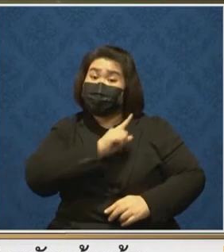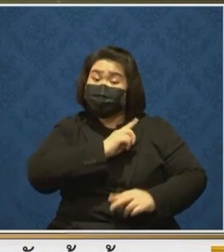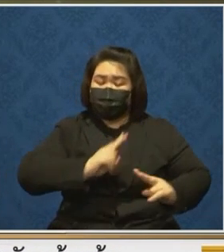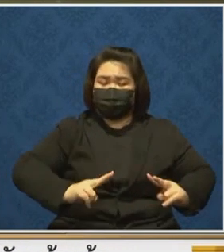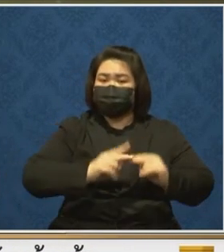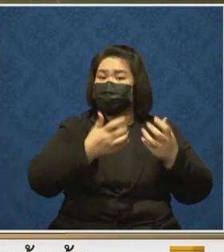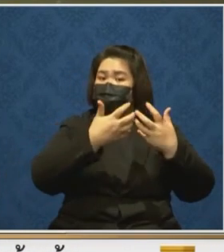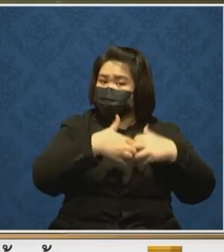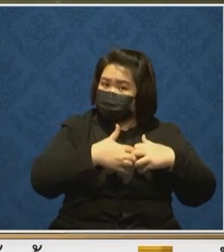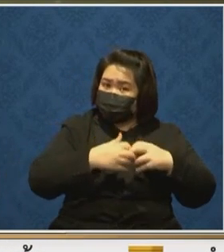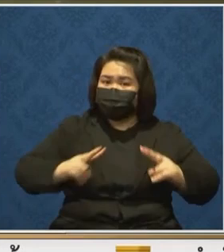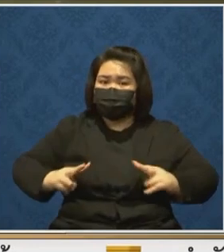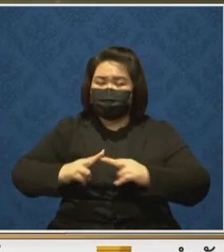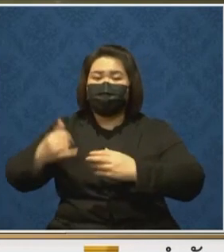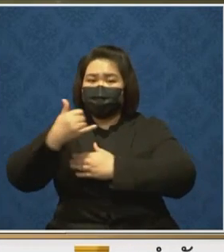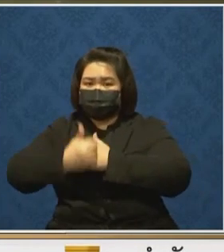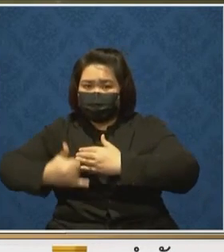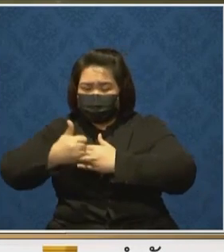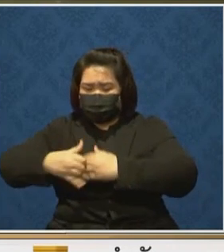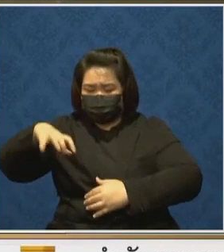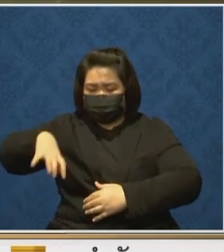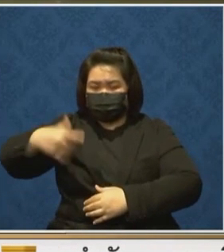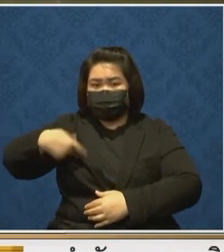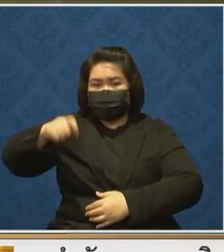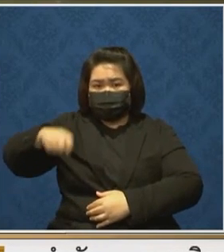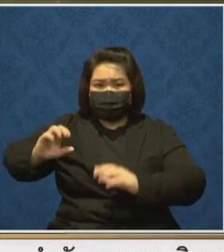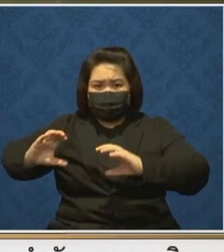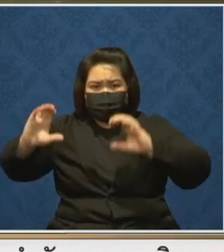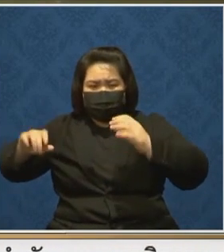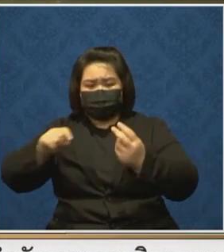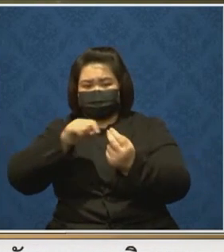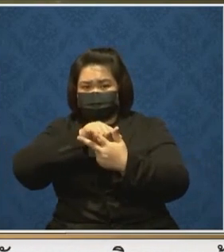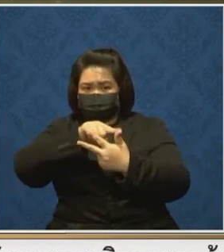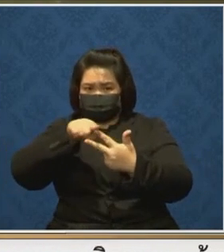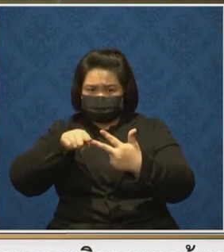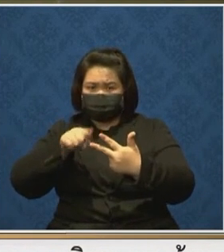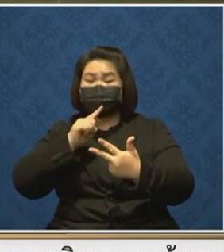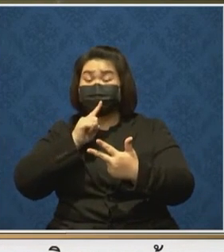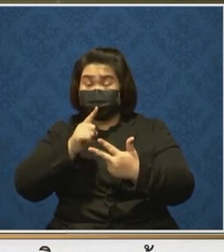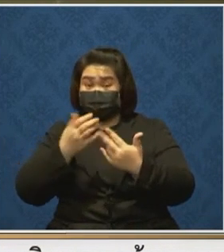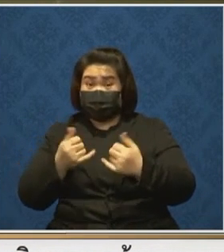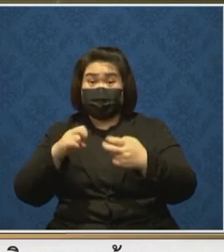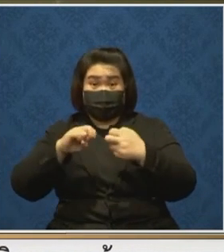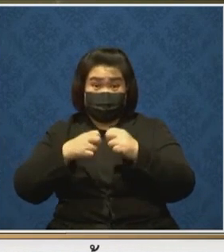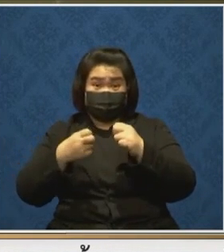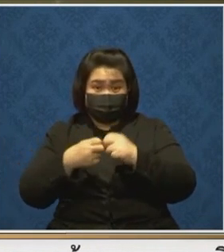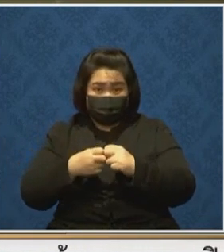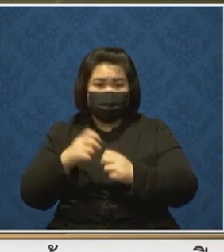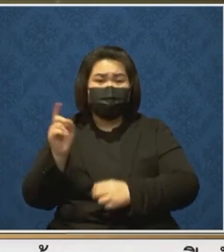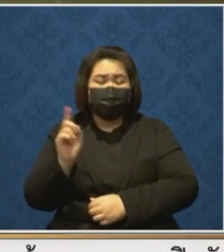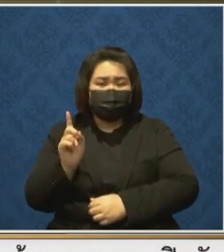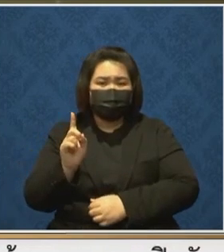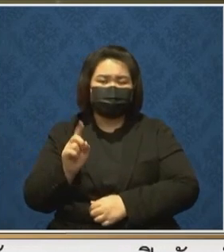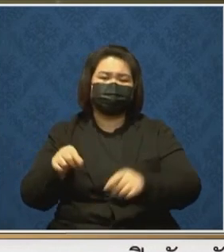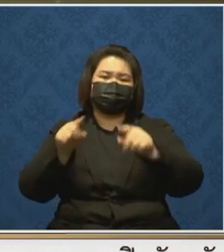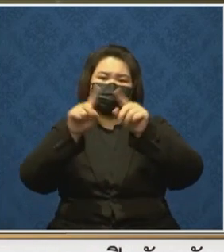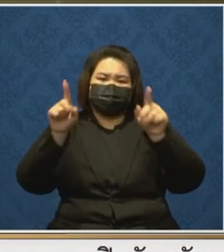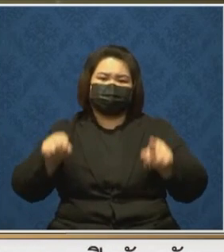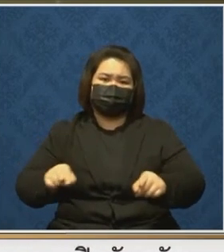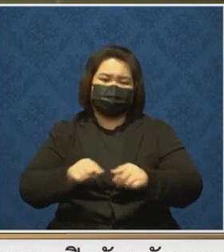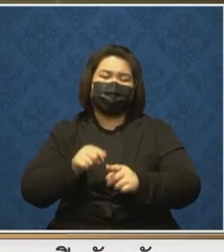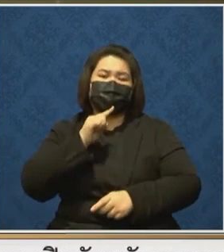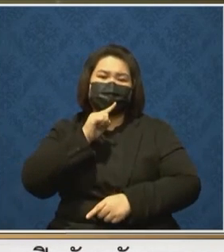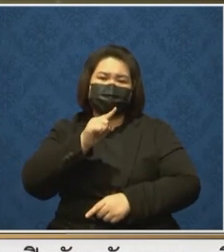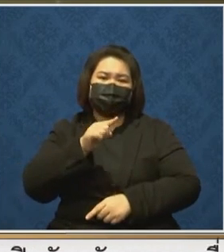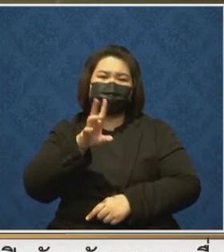และสำนังานอายการสงสุดได้ให้คามเห็ไปใทศทางเดยวกัว่ากรณีข้อพิภาที่เกิดขึนเป็ผลมาจากคำสั่งคอสช.ท